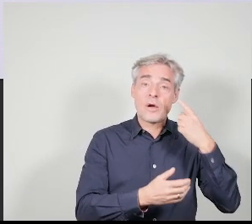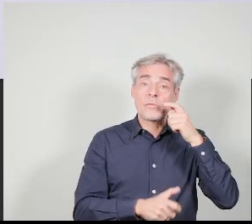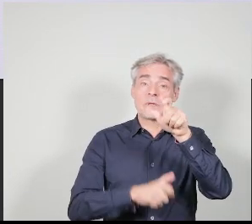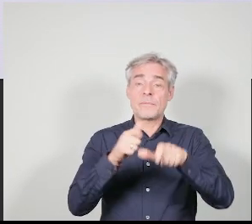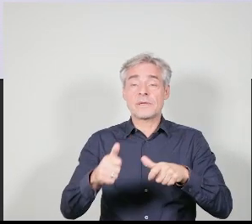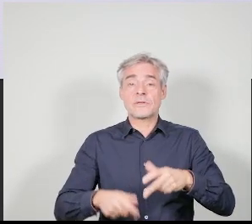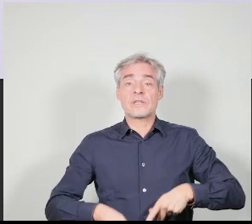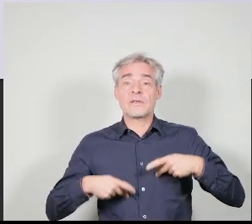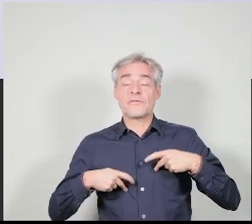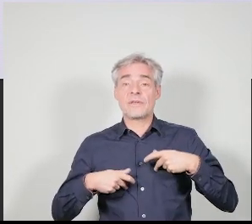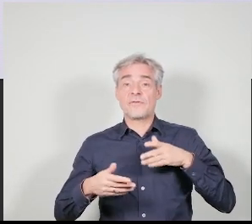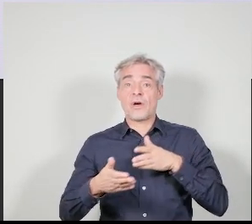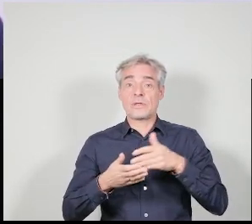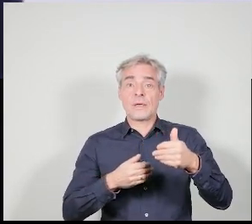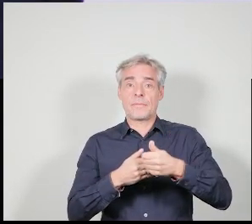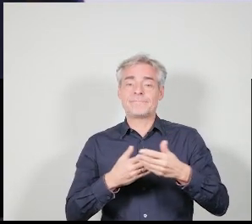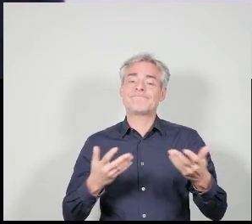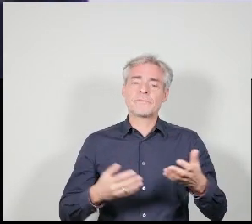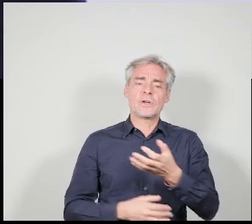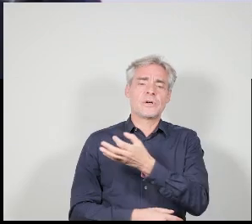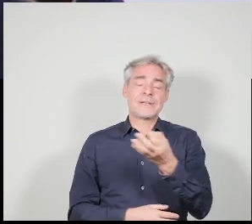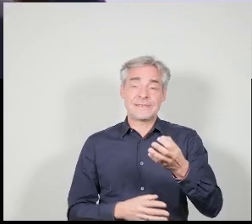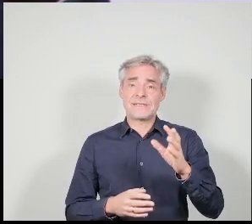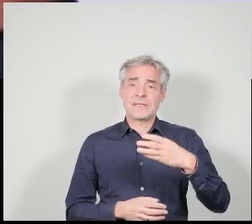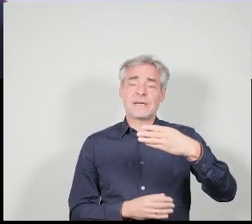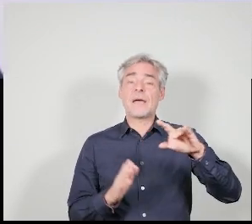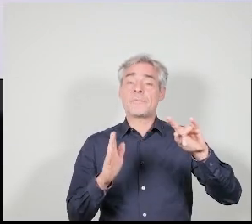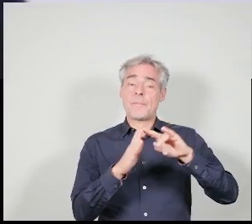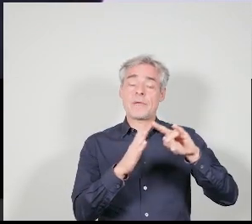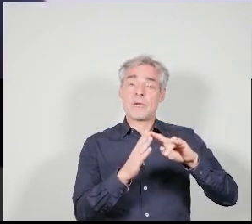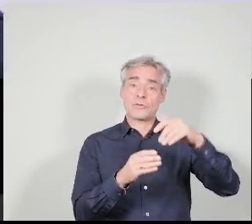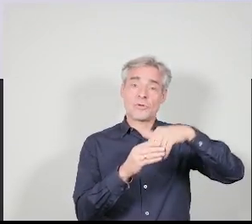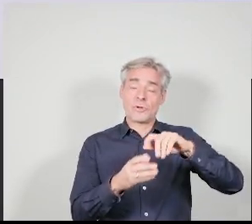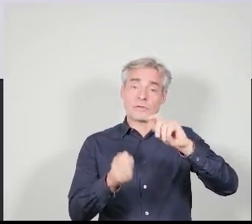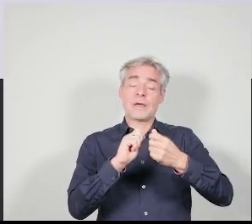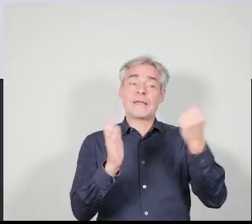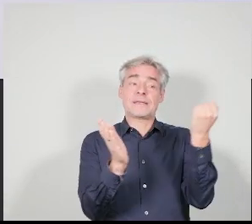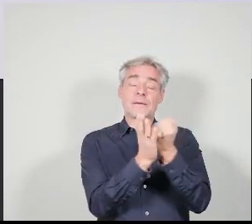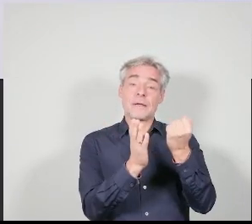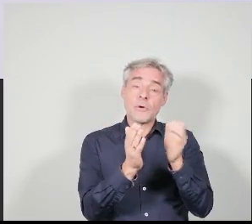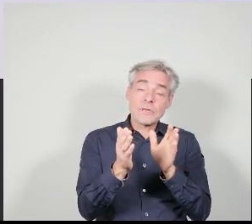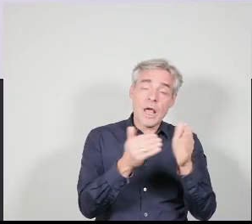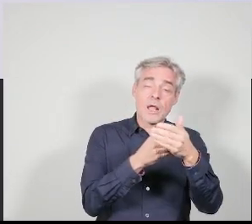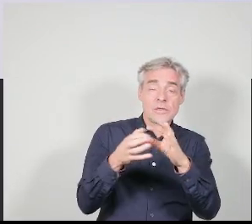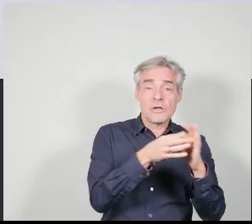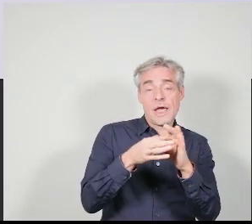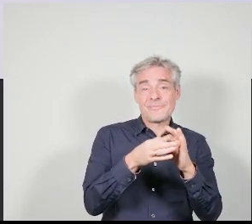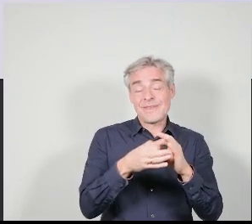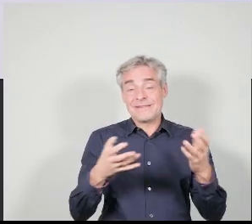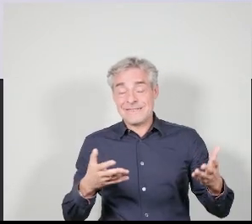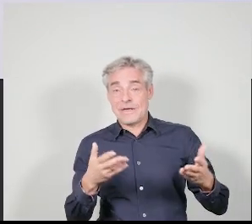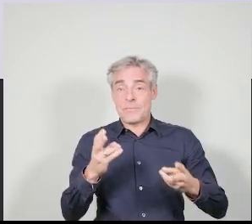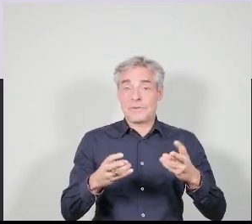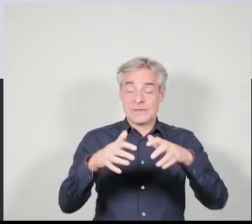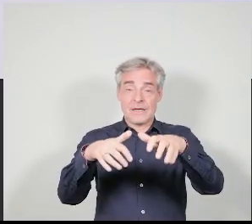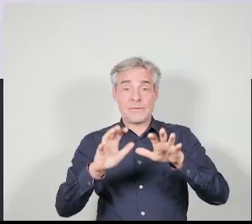handicap? On parlait des MDPH, la réforme des agréments est un peu ce qu'il y a derrière, et en effet, il y a un moment, est-ce qu'il va